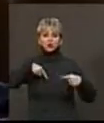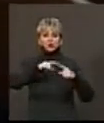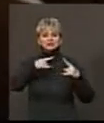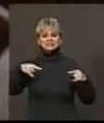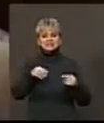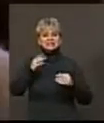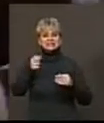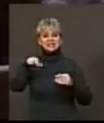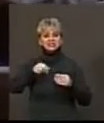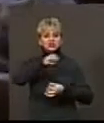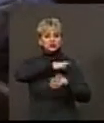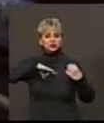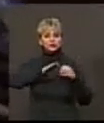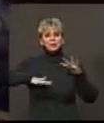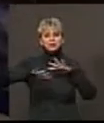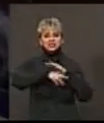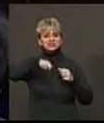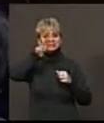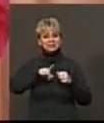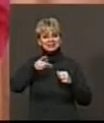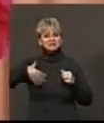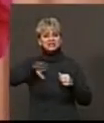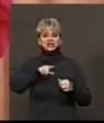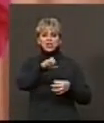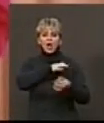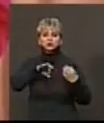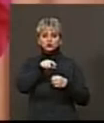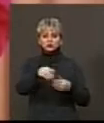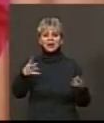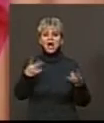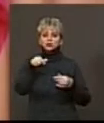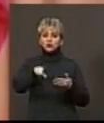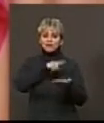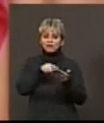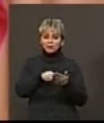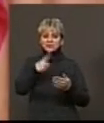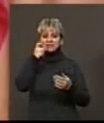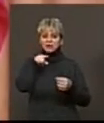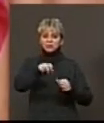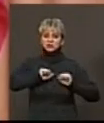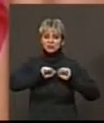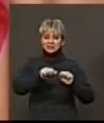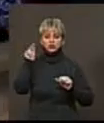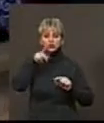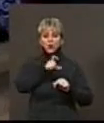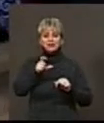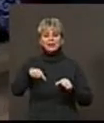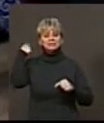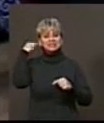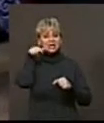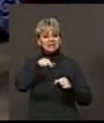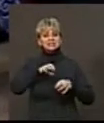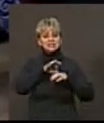столы, секции и дискуссионные площадки. Специалисты всячески обсуждали актуальные вопросы: информационную безопасность школьников,